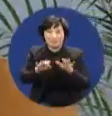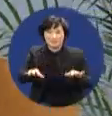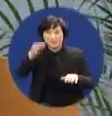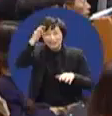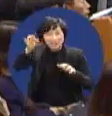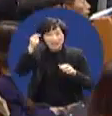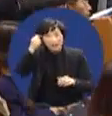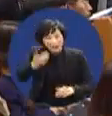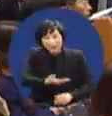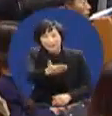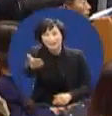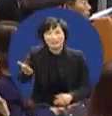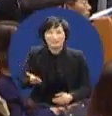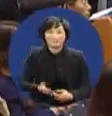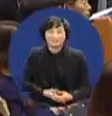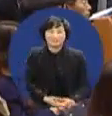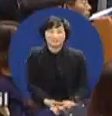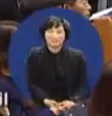인정하십니까?